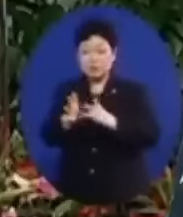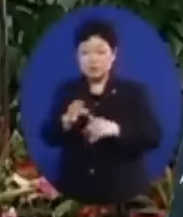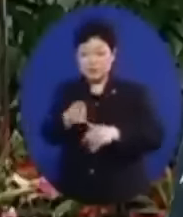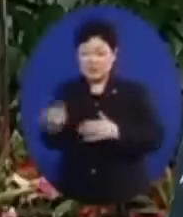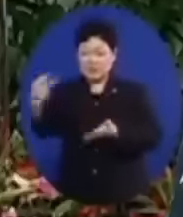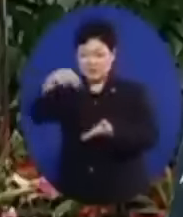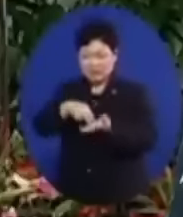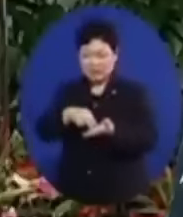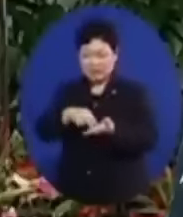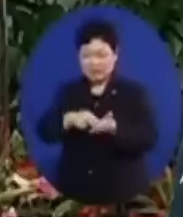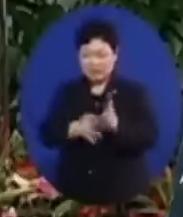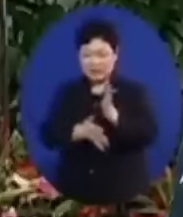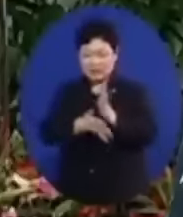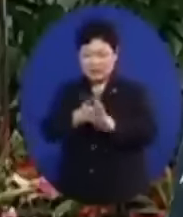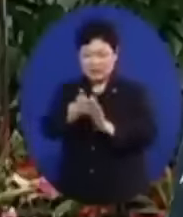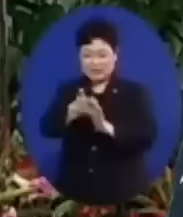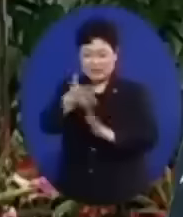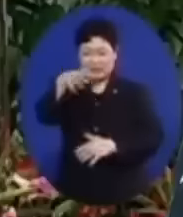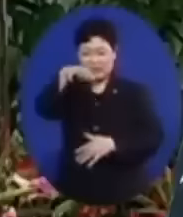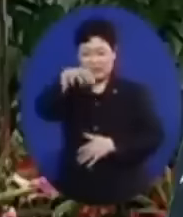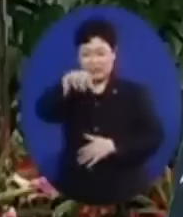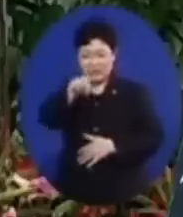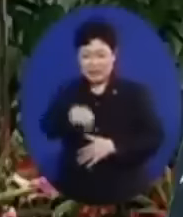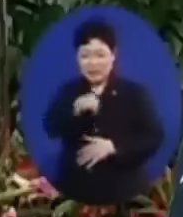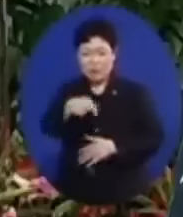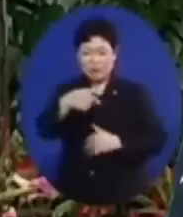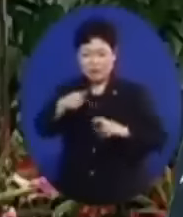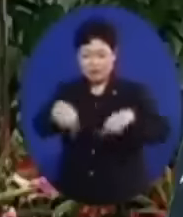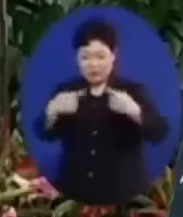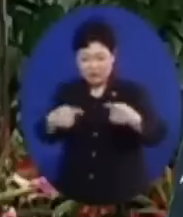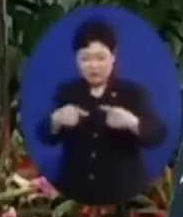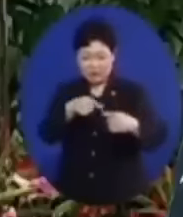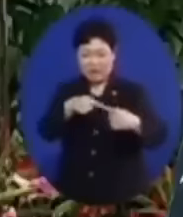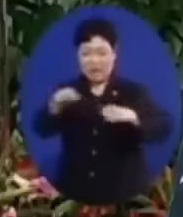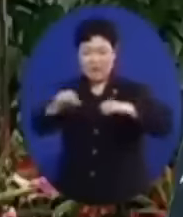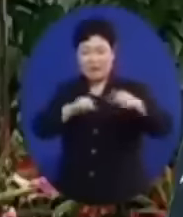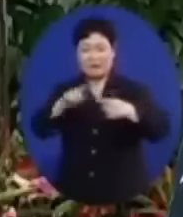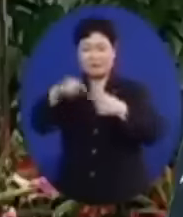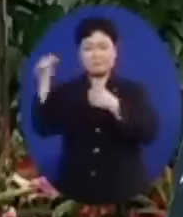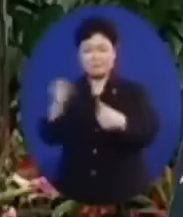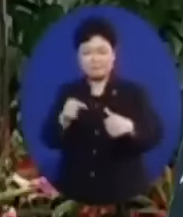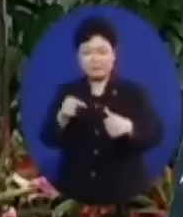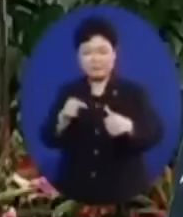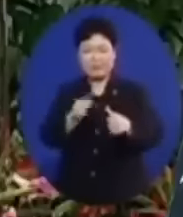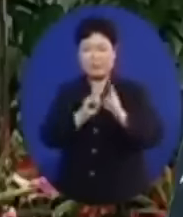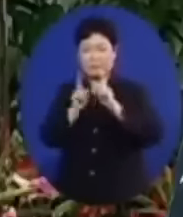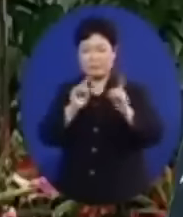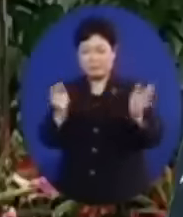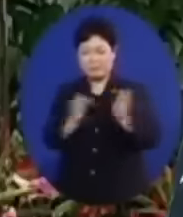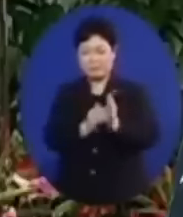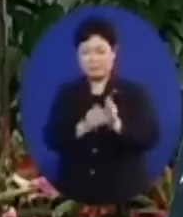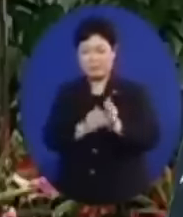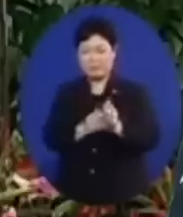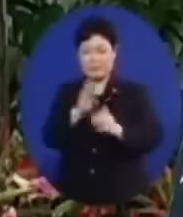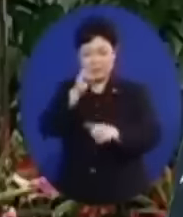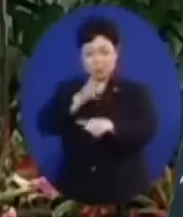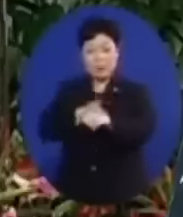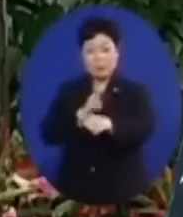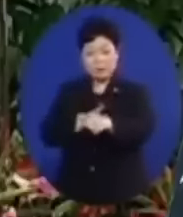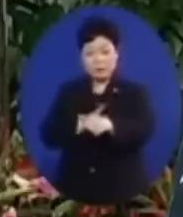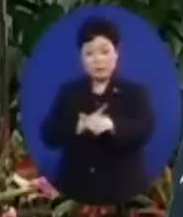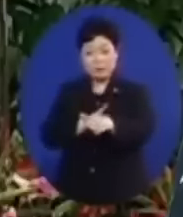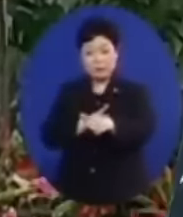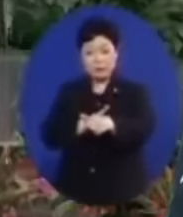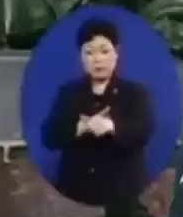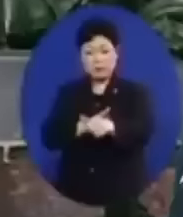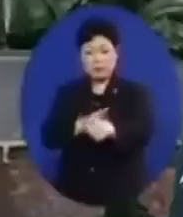일어나 시내로 들어가라 내가 행할 것을 내게 이를 자가 있느니라. 사도 바울 선생이 그